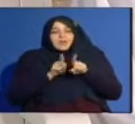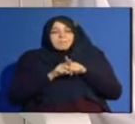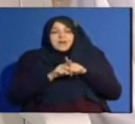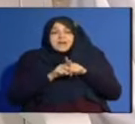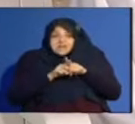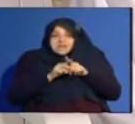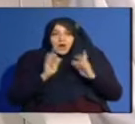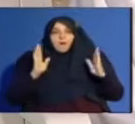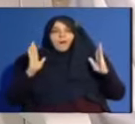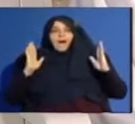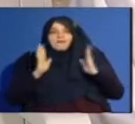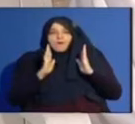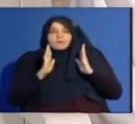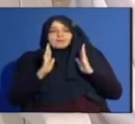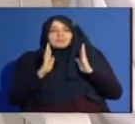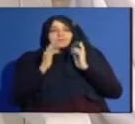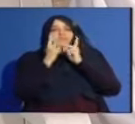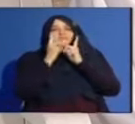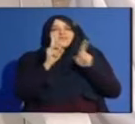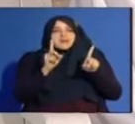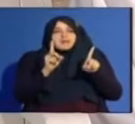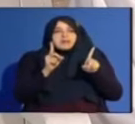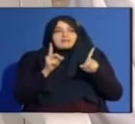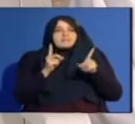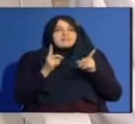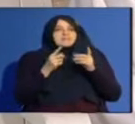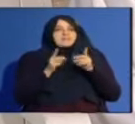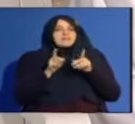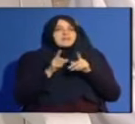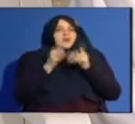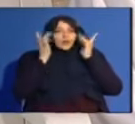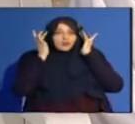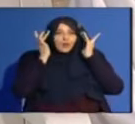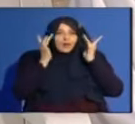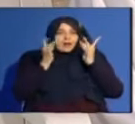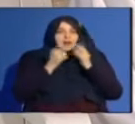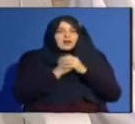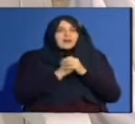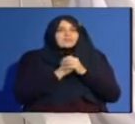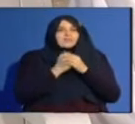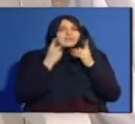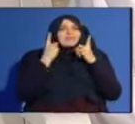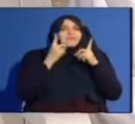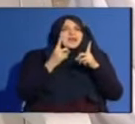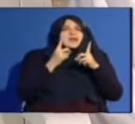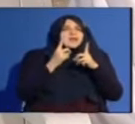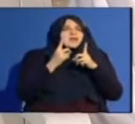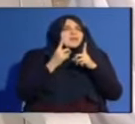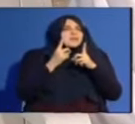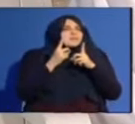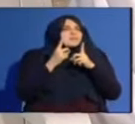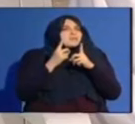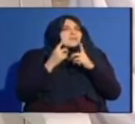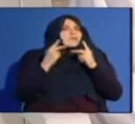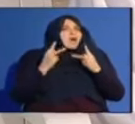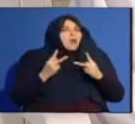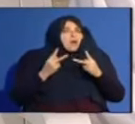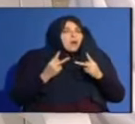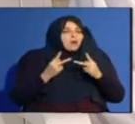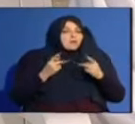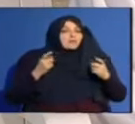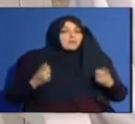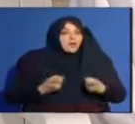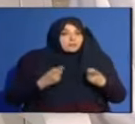تحديات كبيرة، تحديات ثقافية، تحديات قيمية تربوية